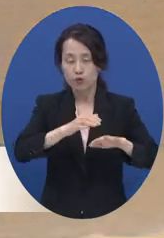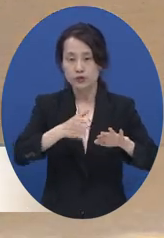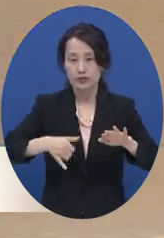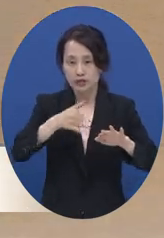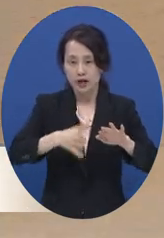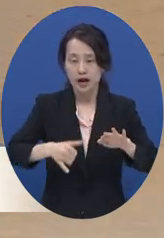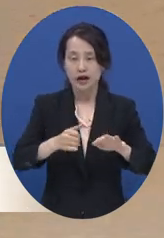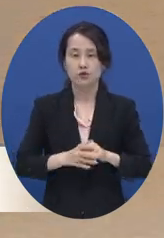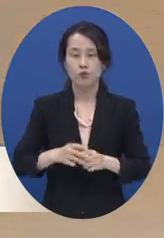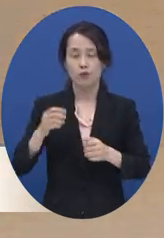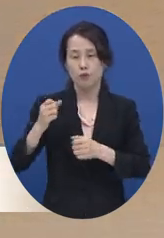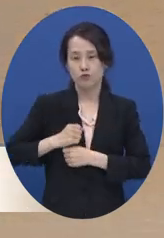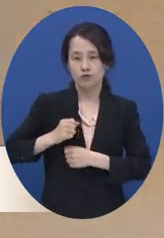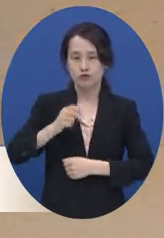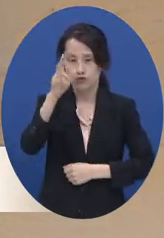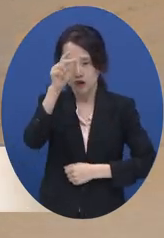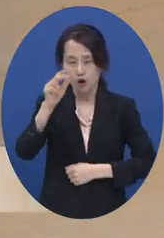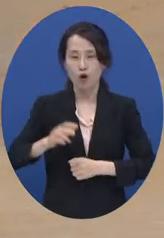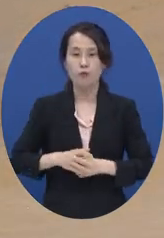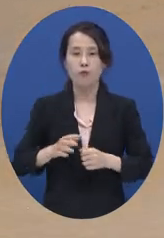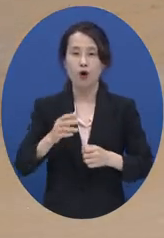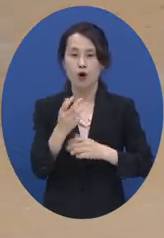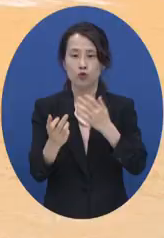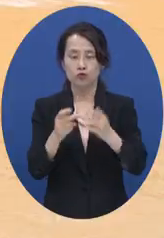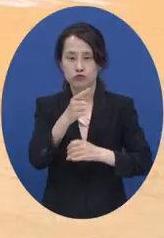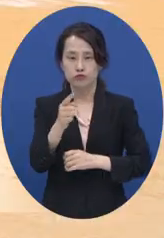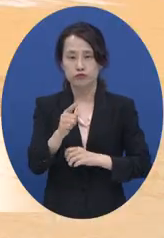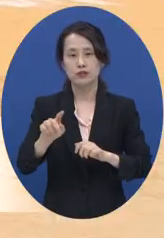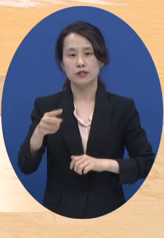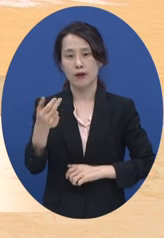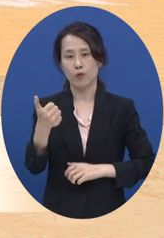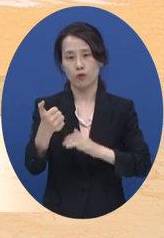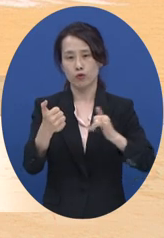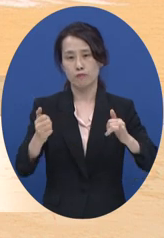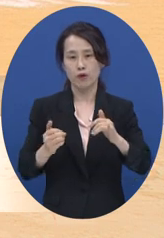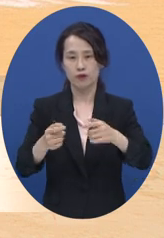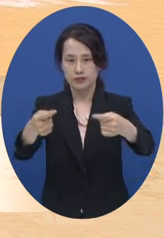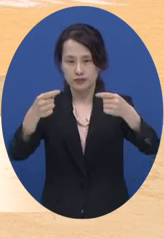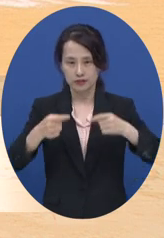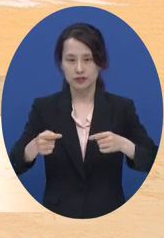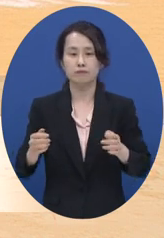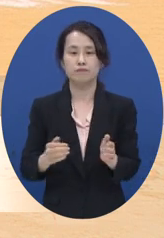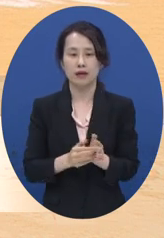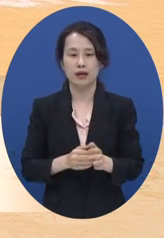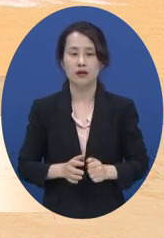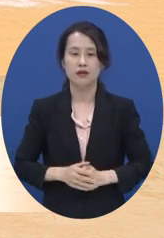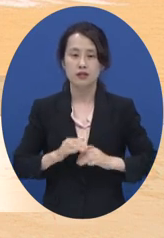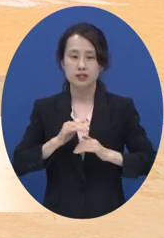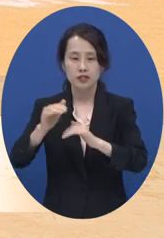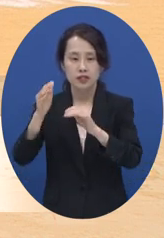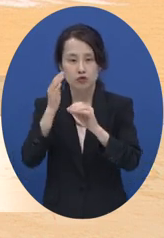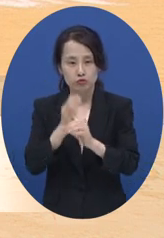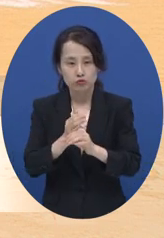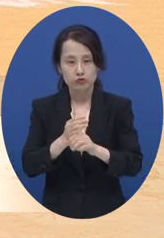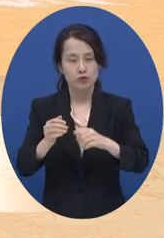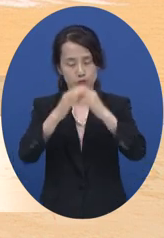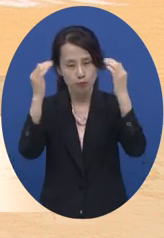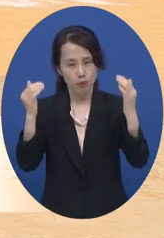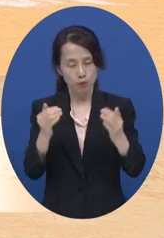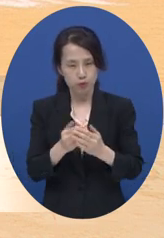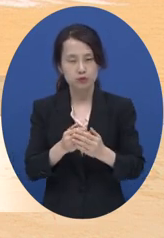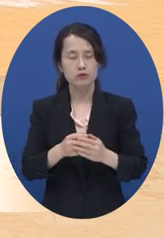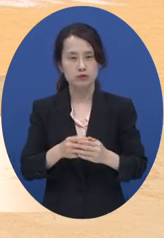소방까지 250명이 넘는 인력이 참여했습니다. 진행을 하다 보니까 이게 전체적으로 머릿속에 다